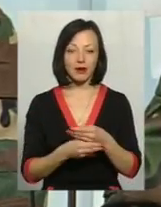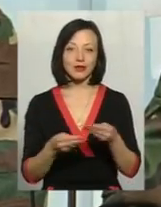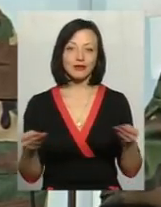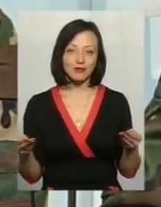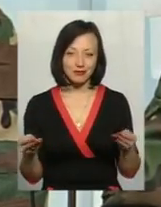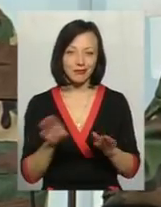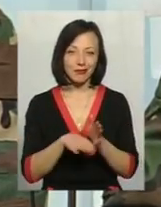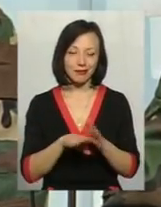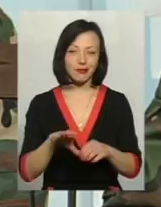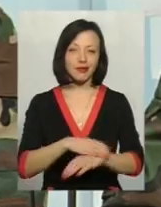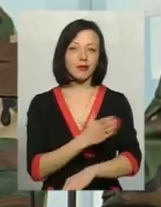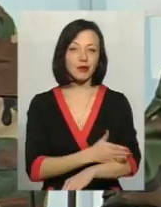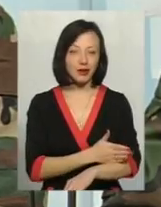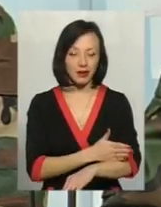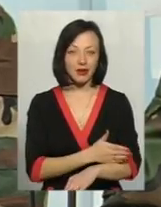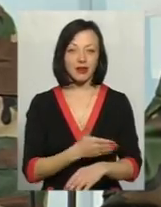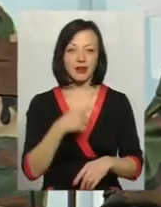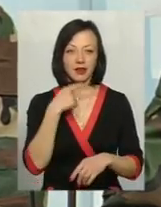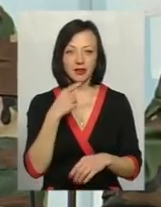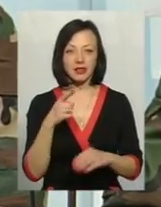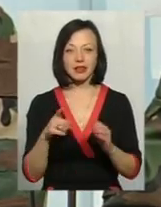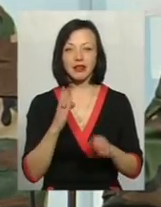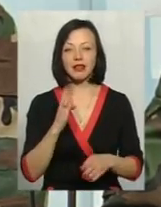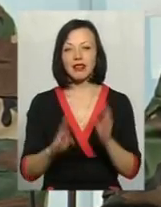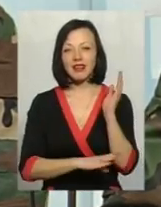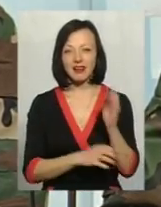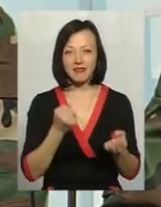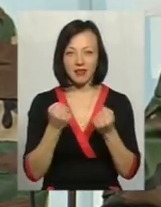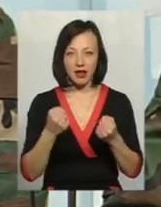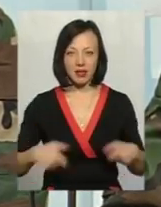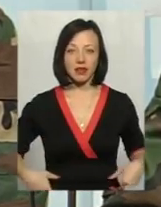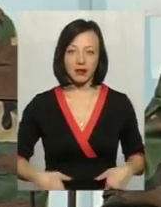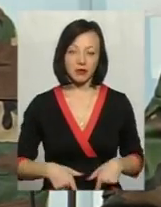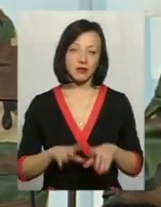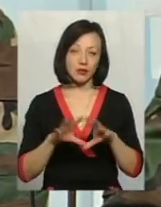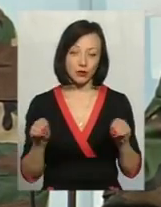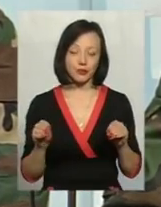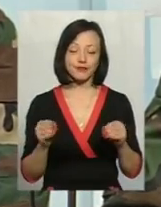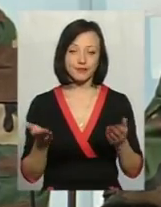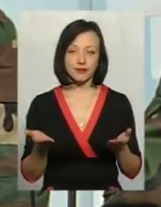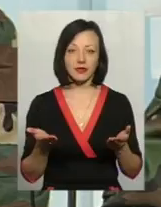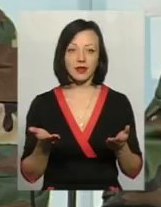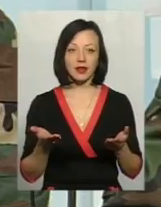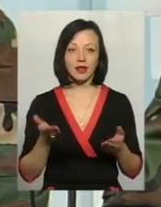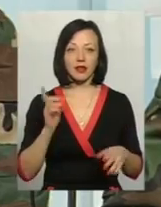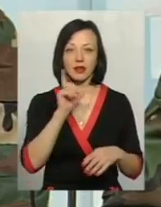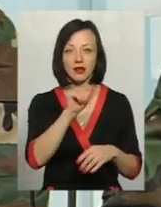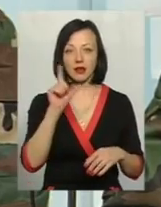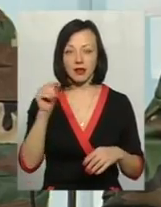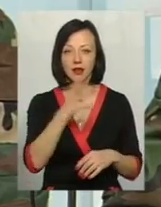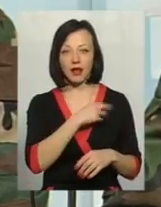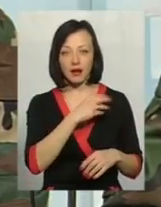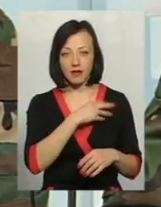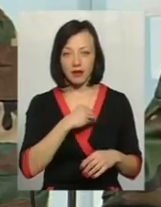кірзові сапоги, кажуть, дерев'яні рівні. І все, і звідти на Львів, і